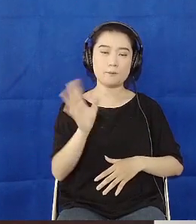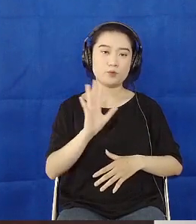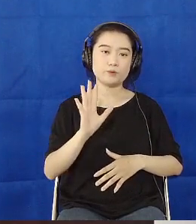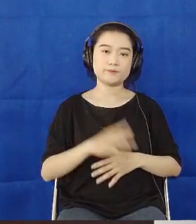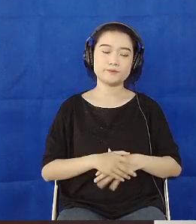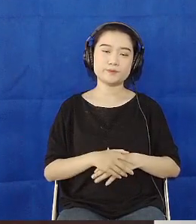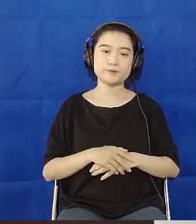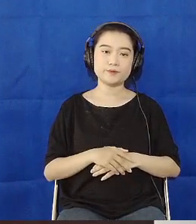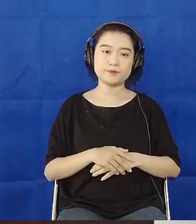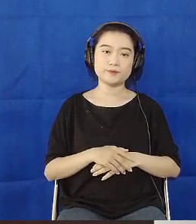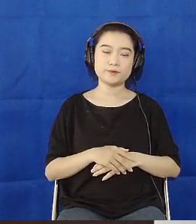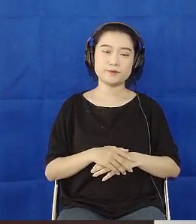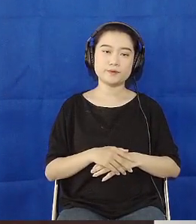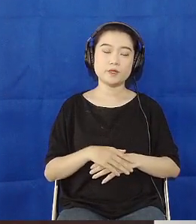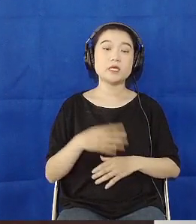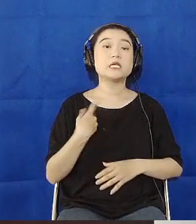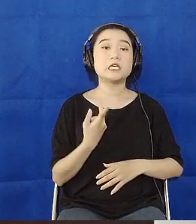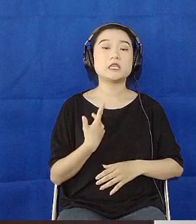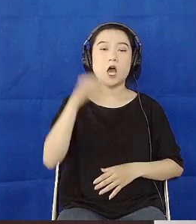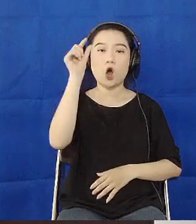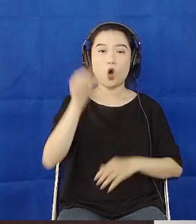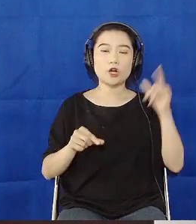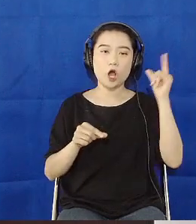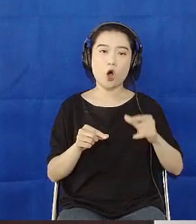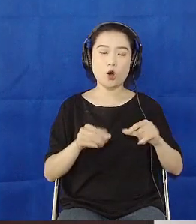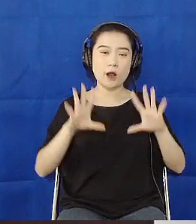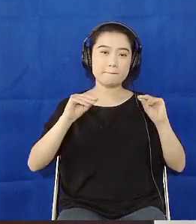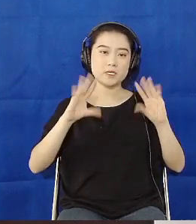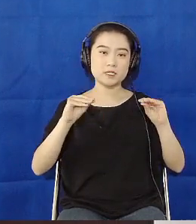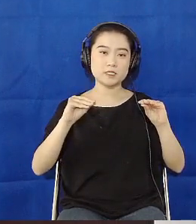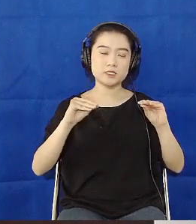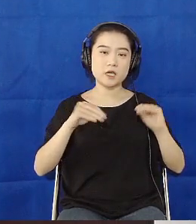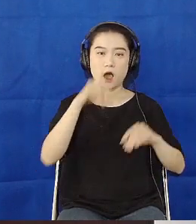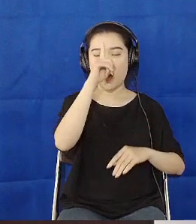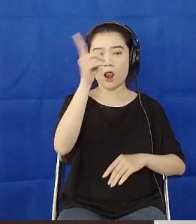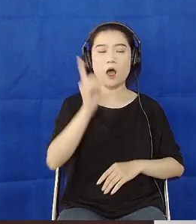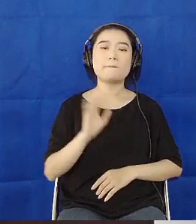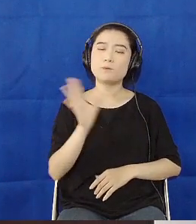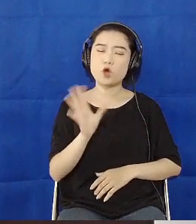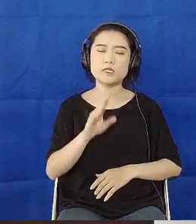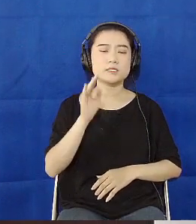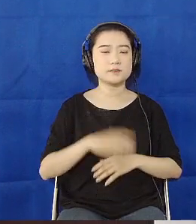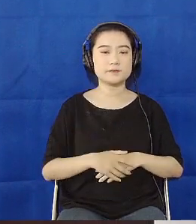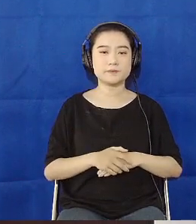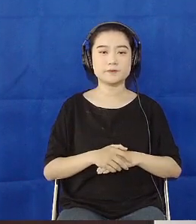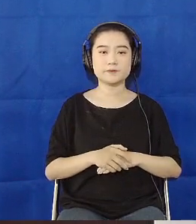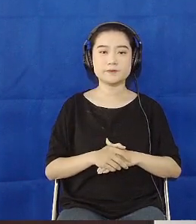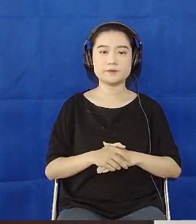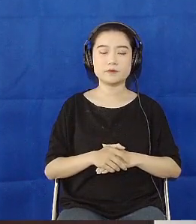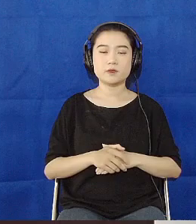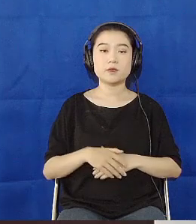kita bukan hanya orang-orang yang adalah pekerja Allah, Kita bukan hanya